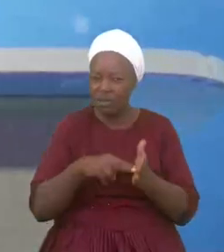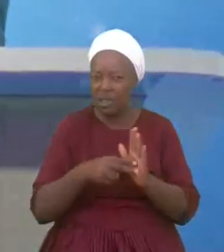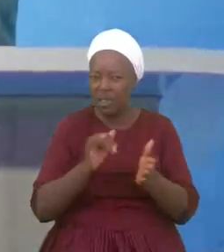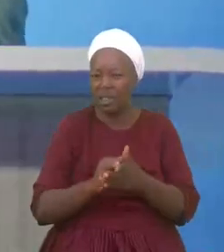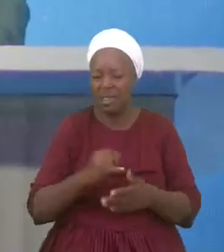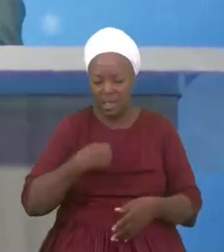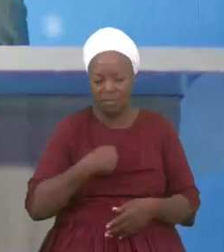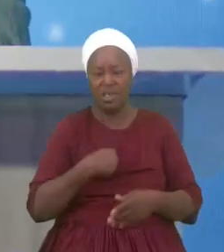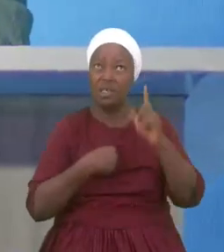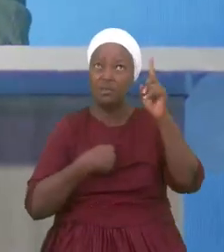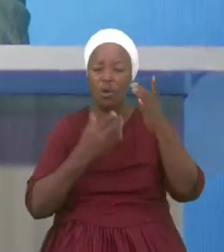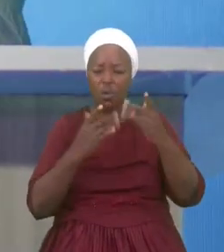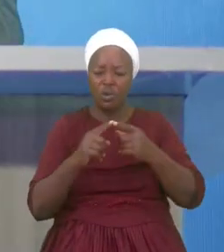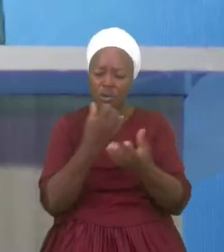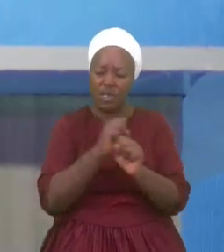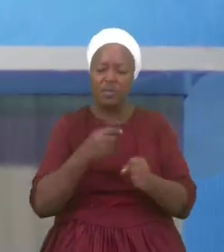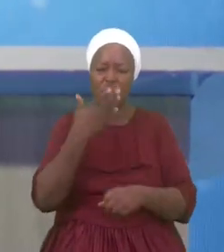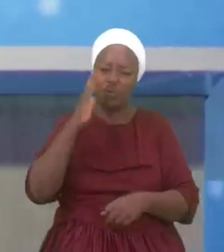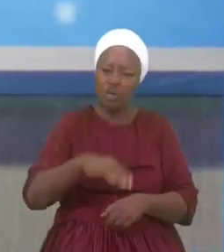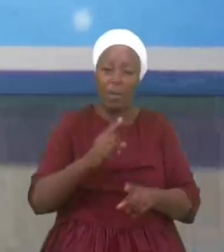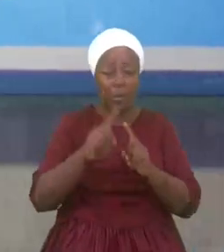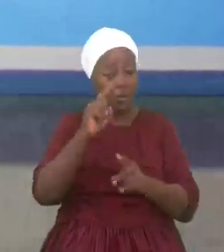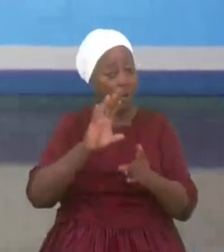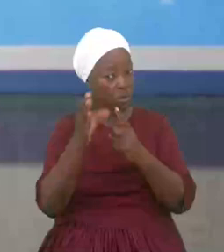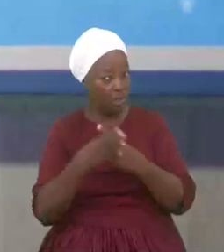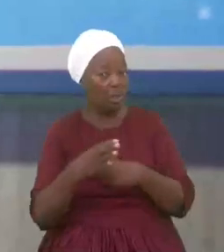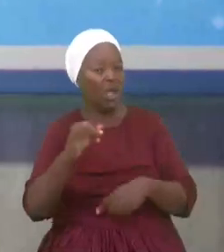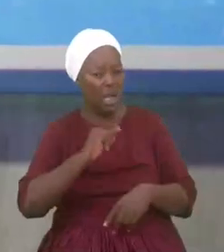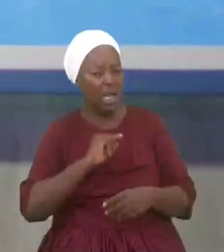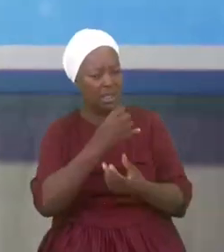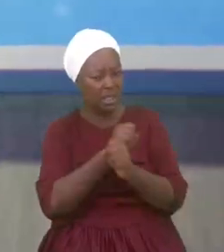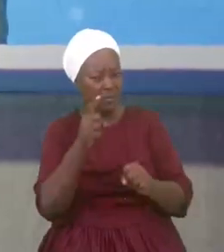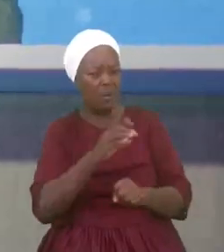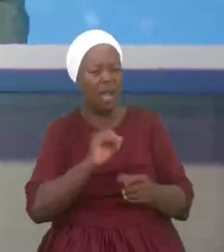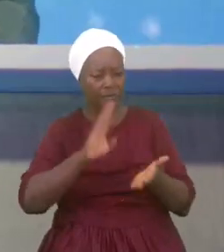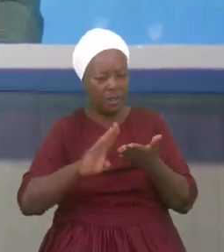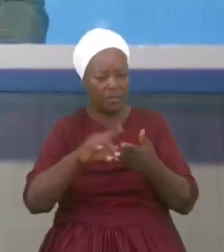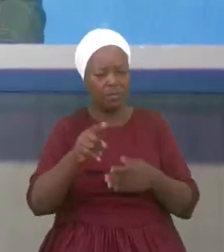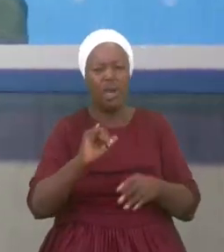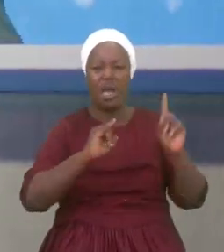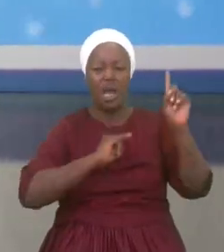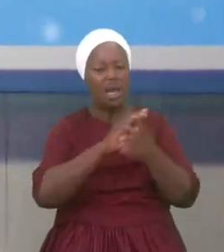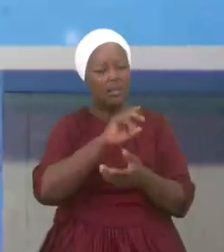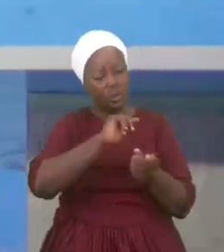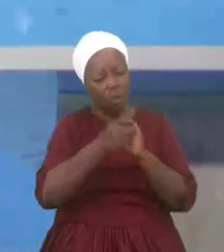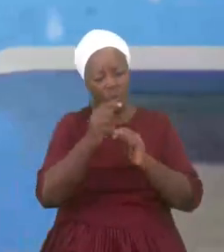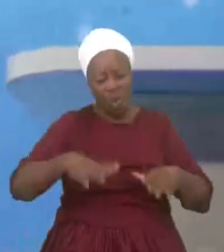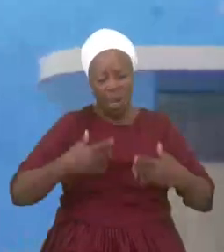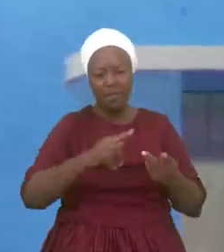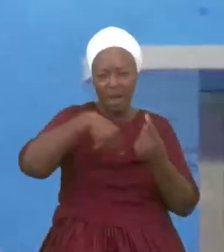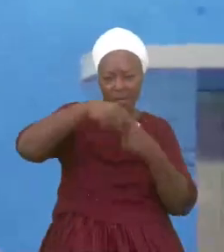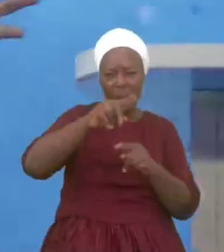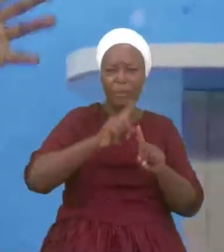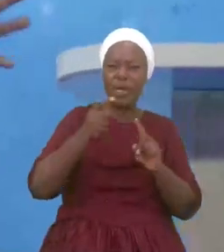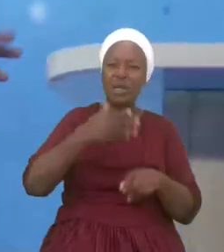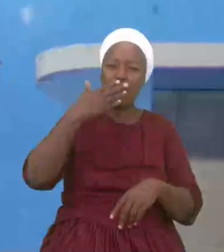cela veut dire que je veux sauver le méchant mais il n'y a qu'une seule condition je te sauve je